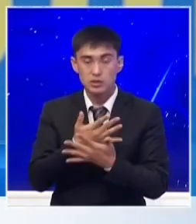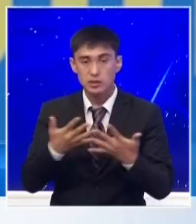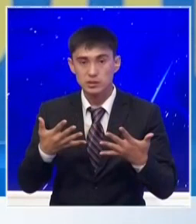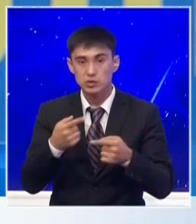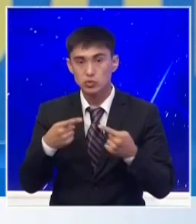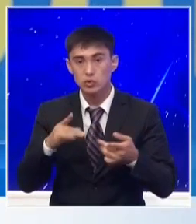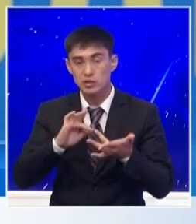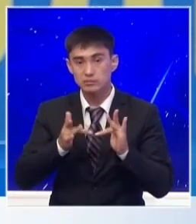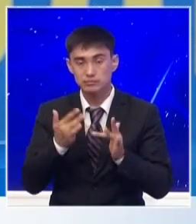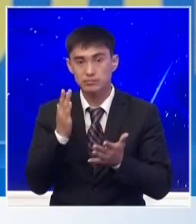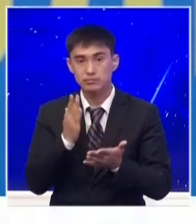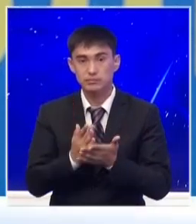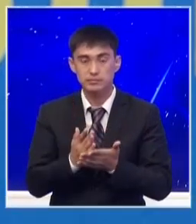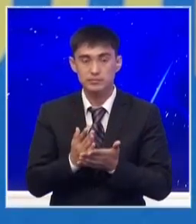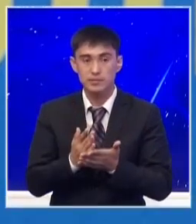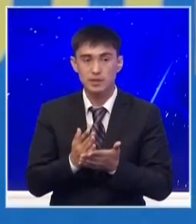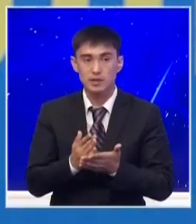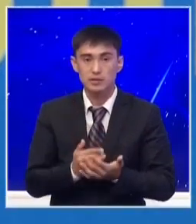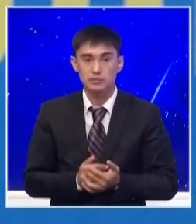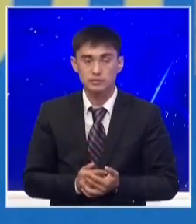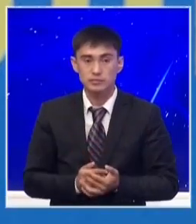или других мессенджерах,